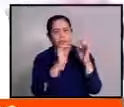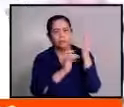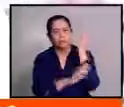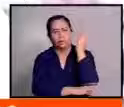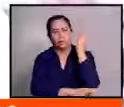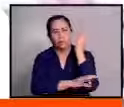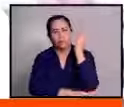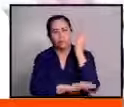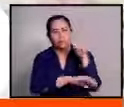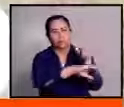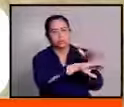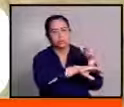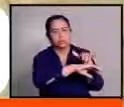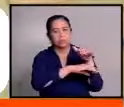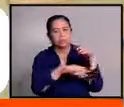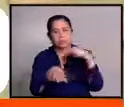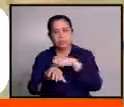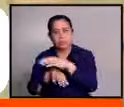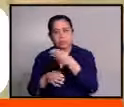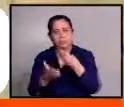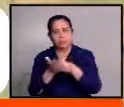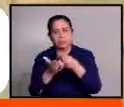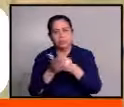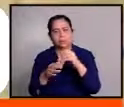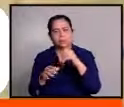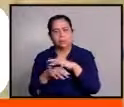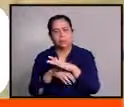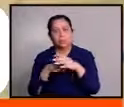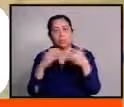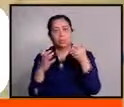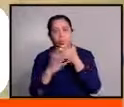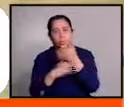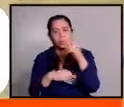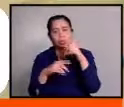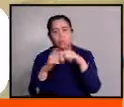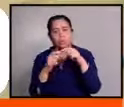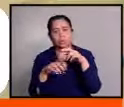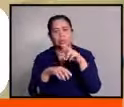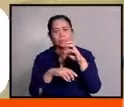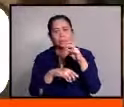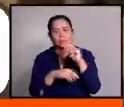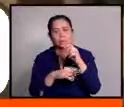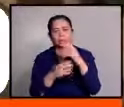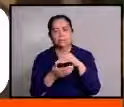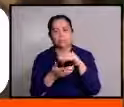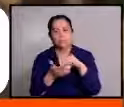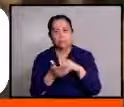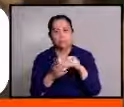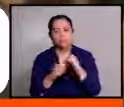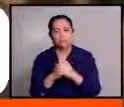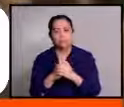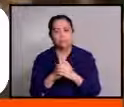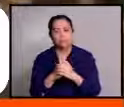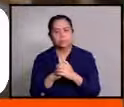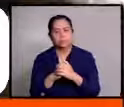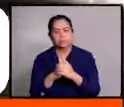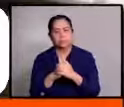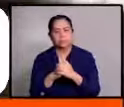foreigner. Ipinadadala naman sa kanya ang bayad na pera sa pamamagitan ng mga remittance center. Padala naman ang